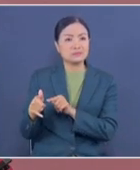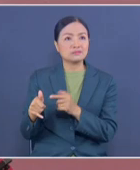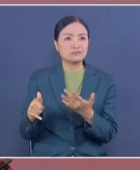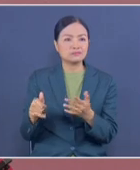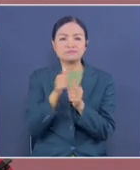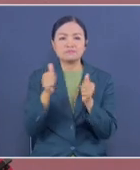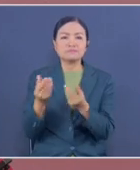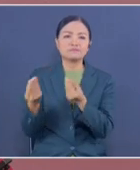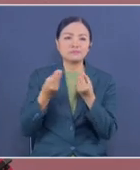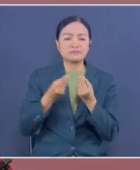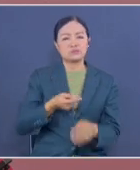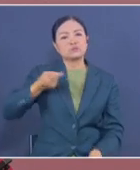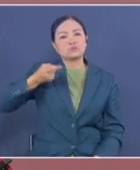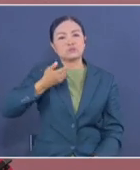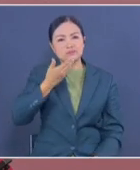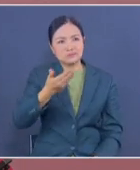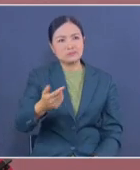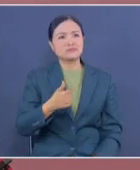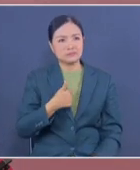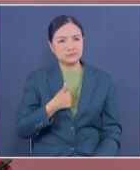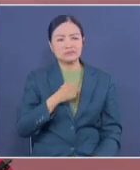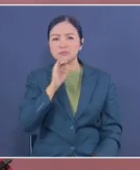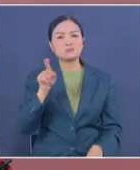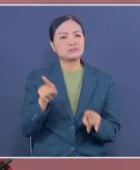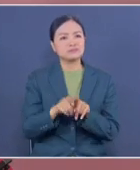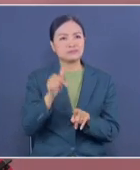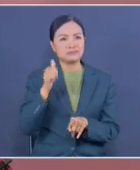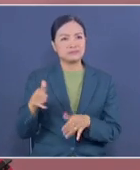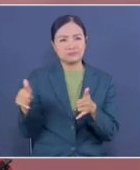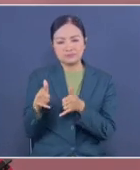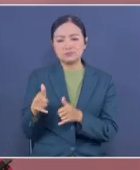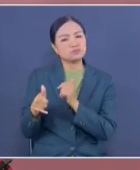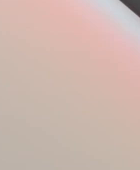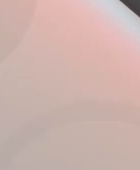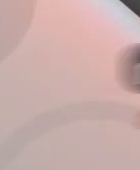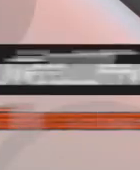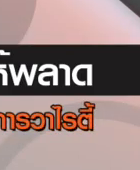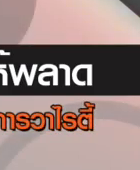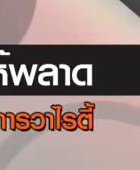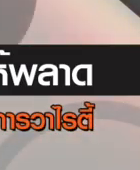ให้แต่สิ่งดีๆกับแมทเสมอมาแมทยังคงยืนยันคำเดิมว่าพี่สงกรานต์เป็นฮีโร่สำหรับแมท